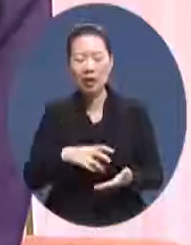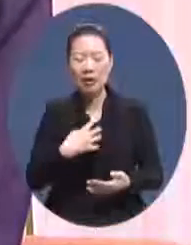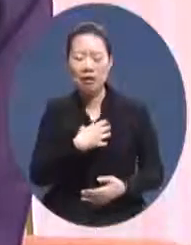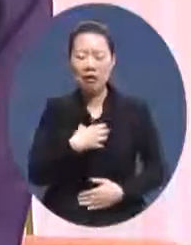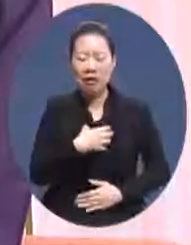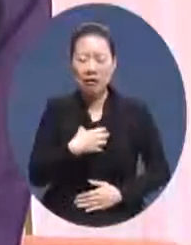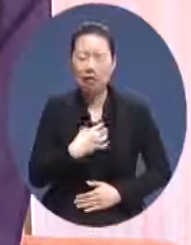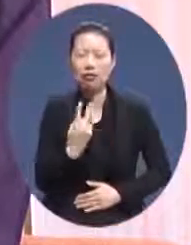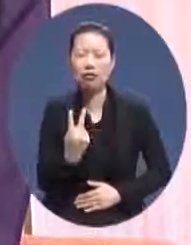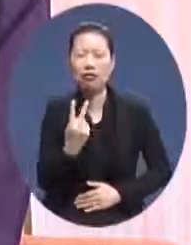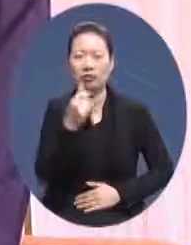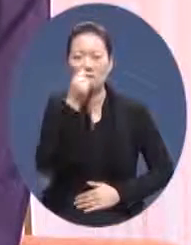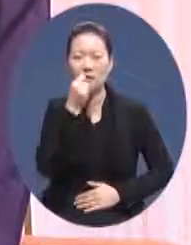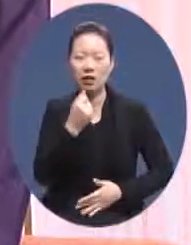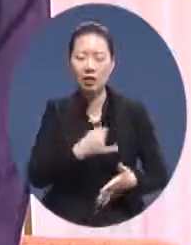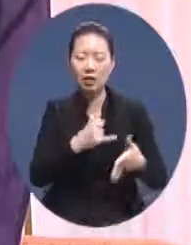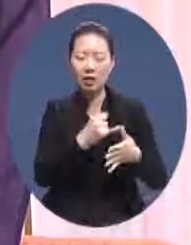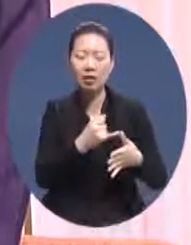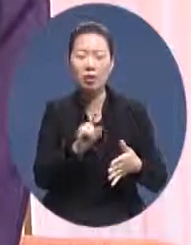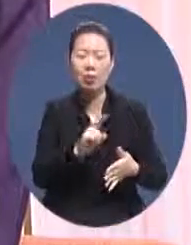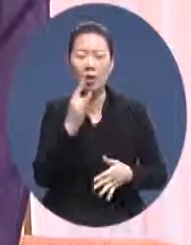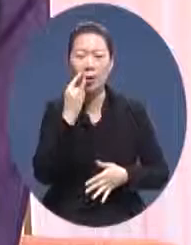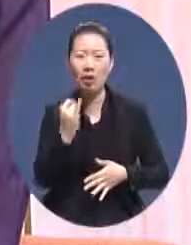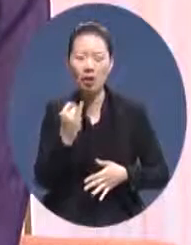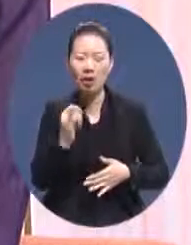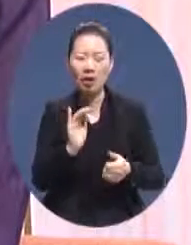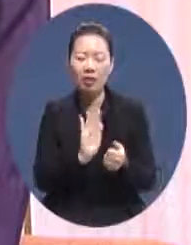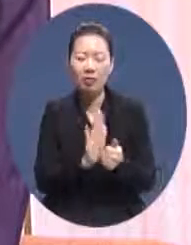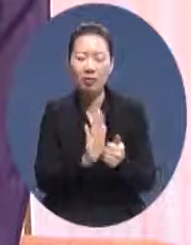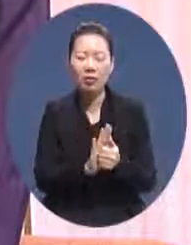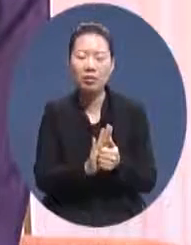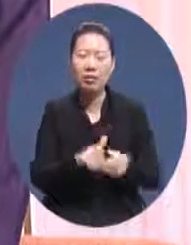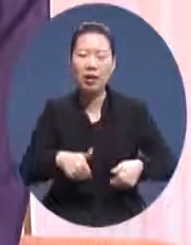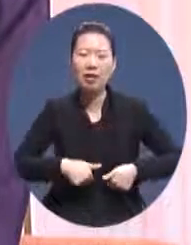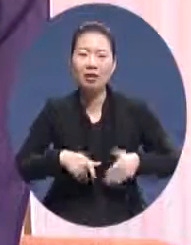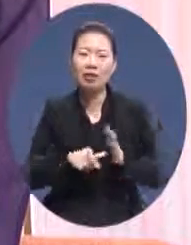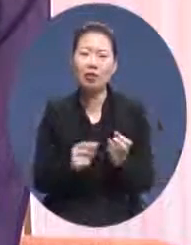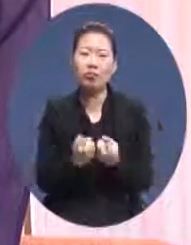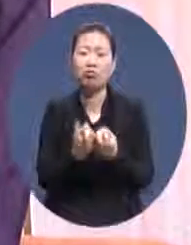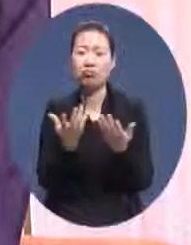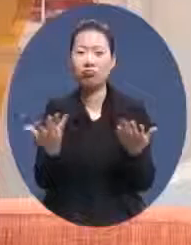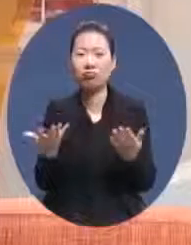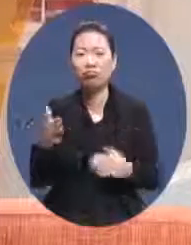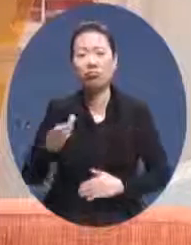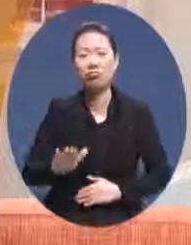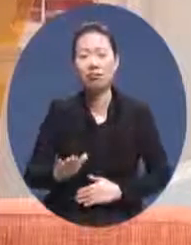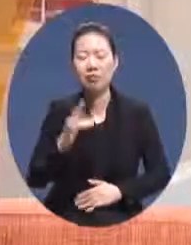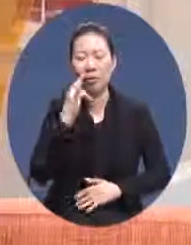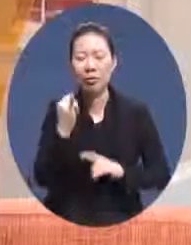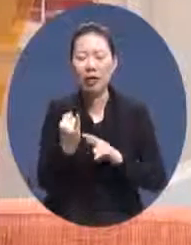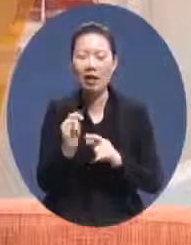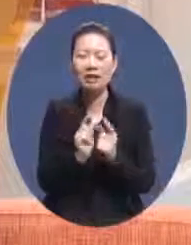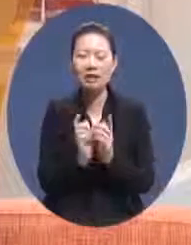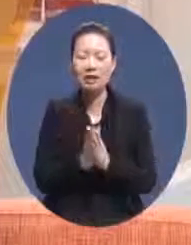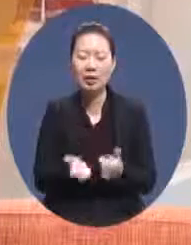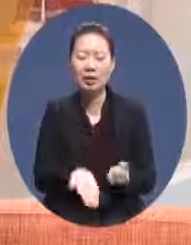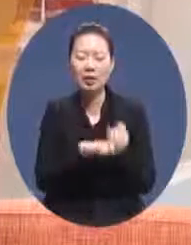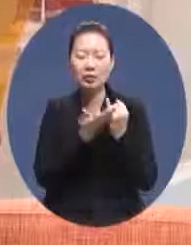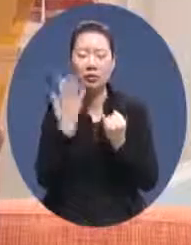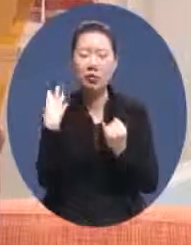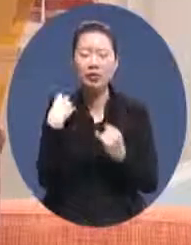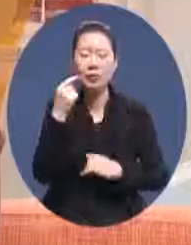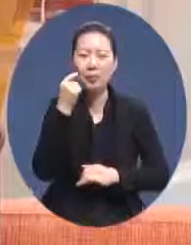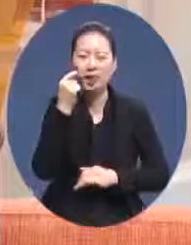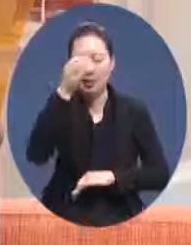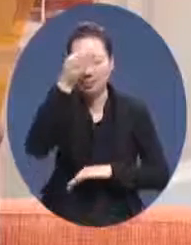근데 이제 그 아이가 한참 엄마 손이 필요할 때 어쩔 순 없었겠지만 엄마가 직접 키우지 못했다라는